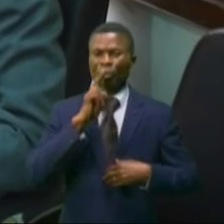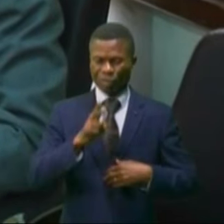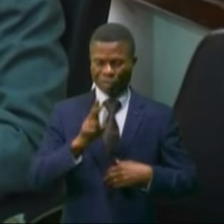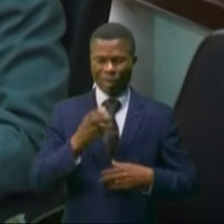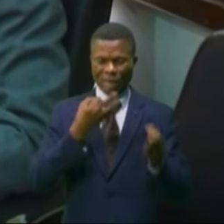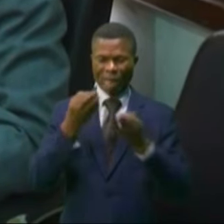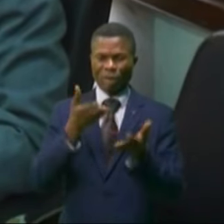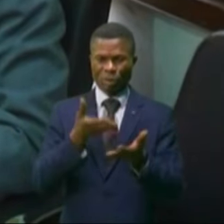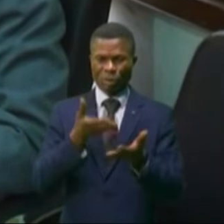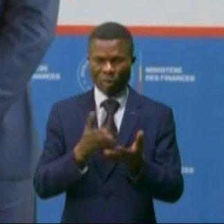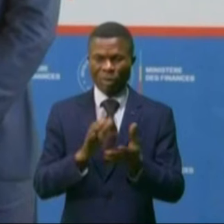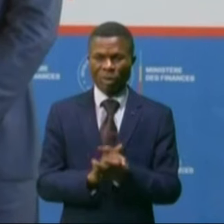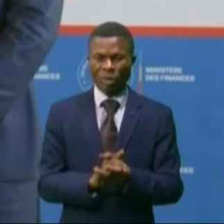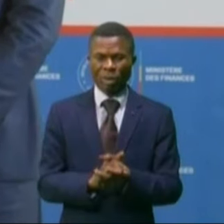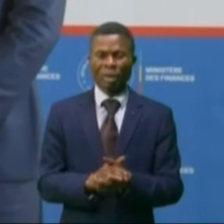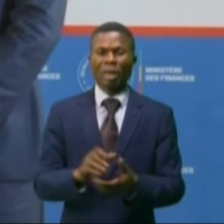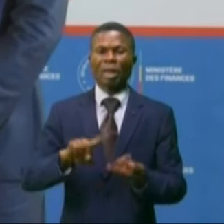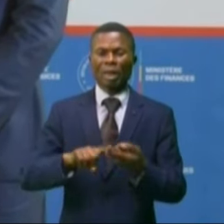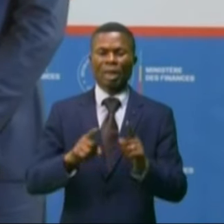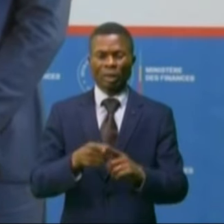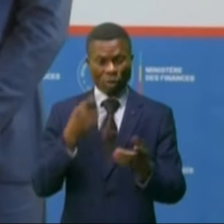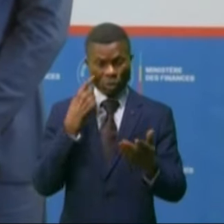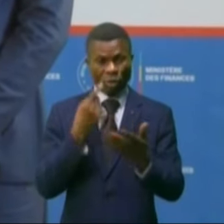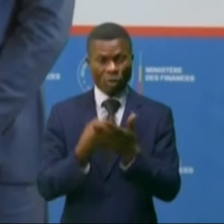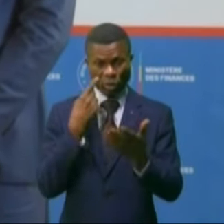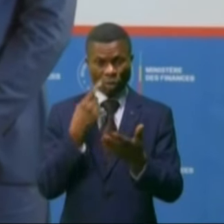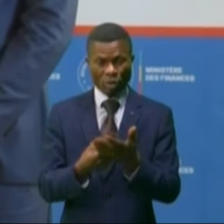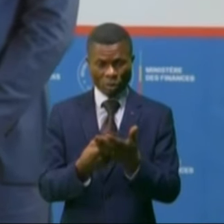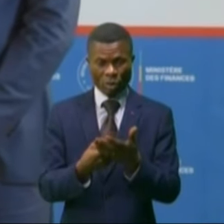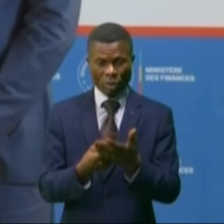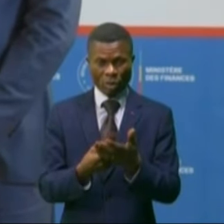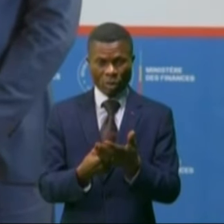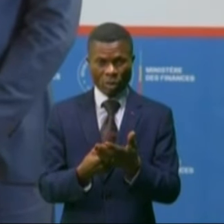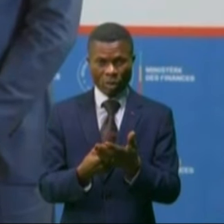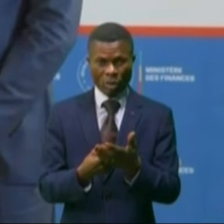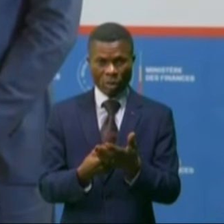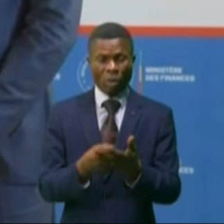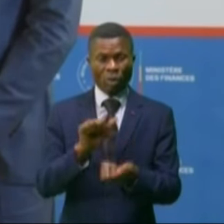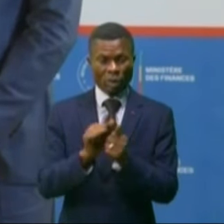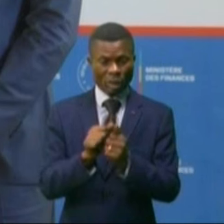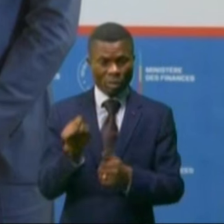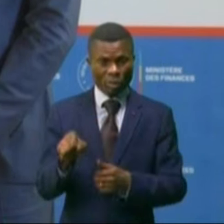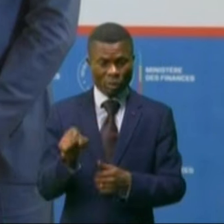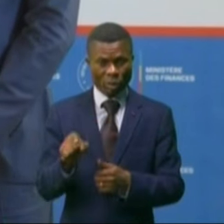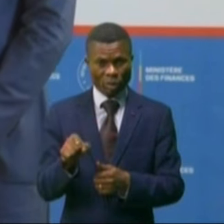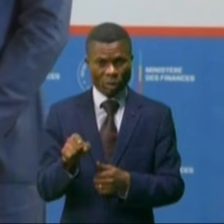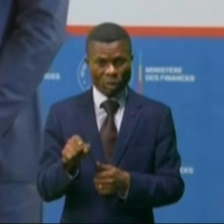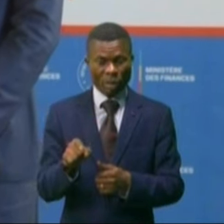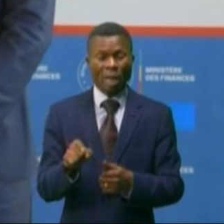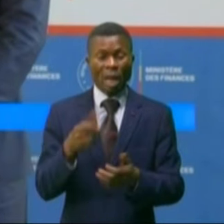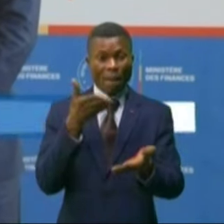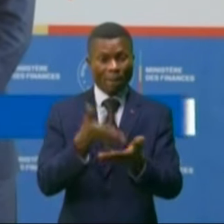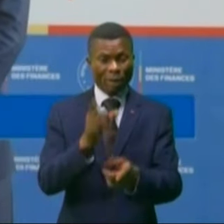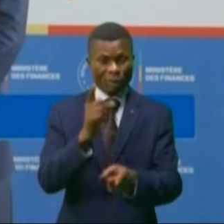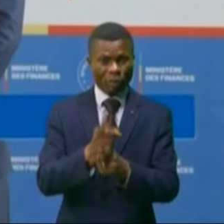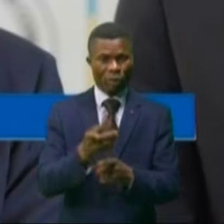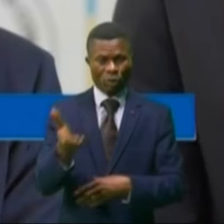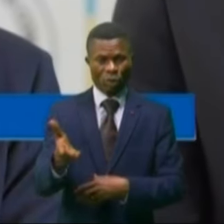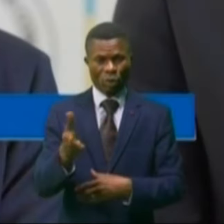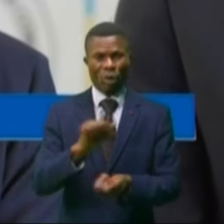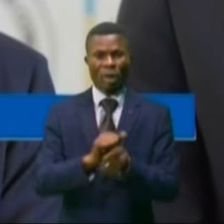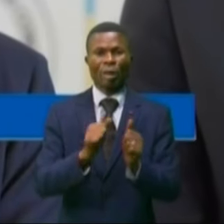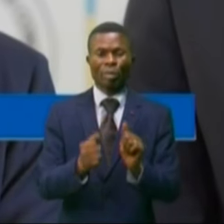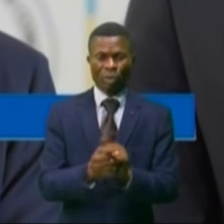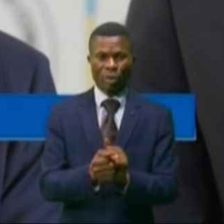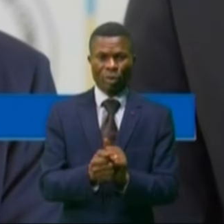précisions. L'évaluation a permis de constater qu'il y a eu des progrès qui sont aujourd'hui tangibles sur le plan